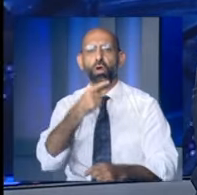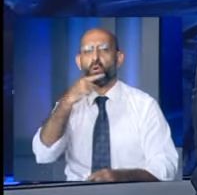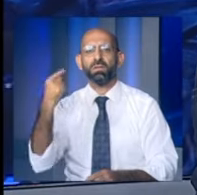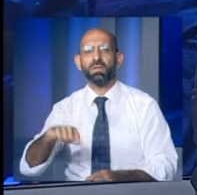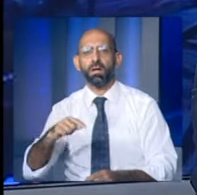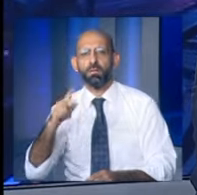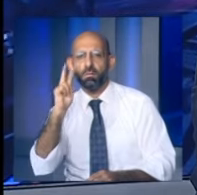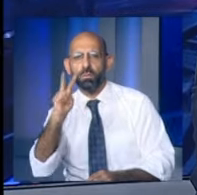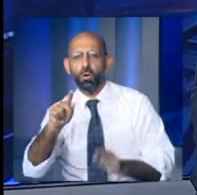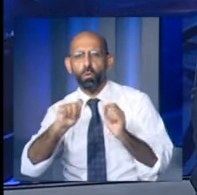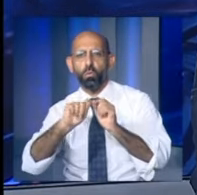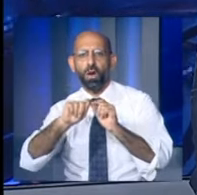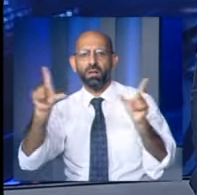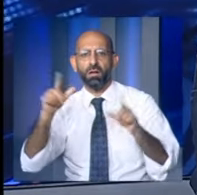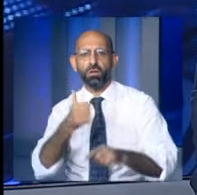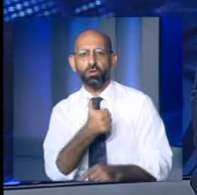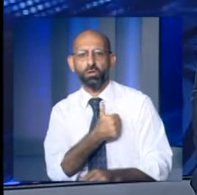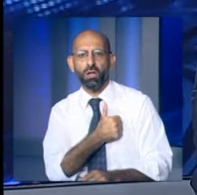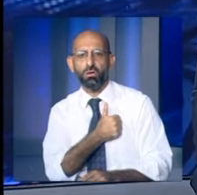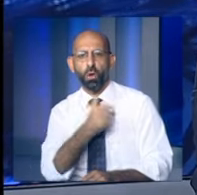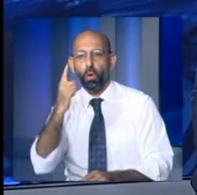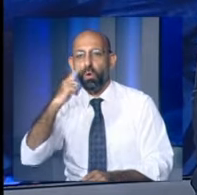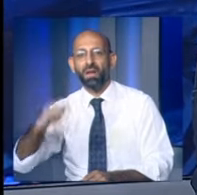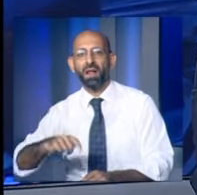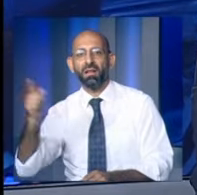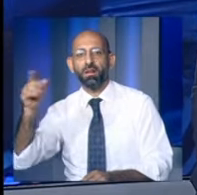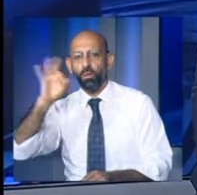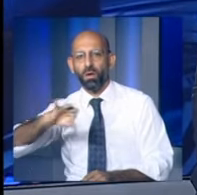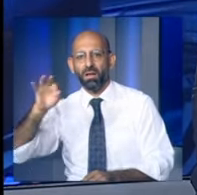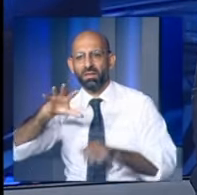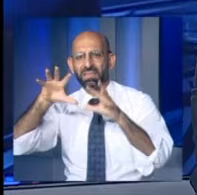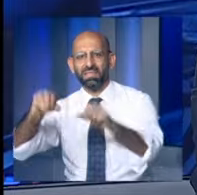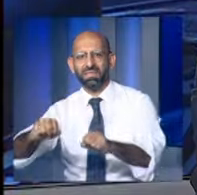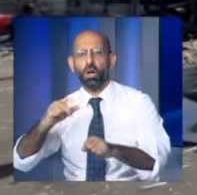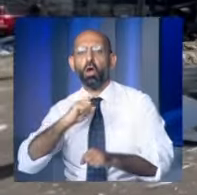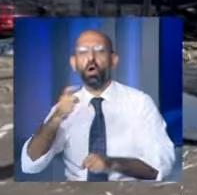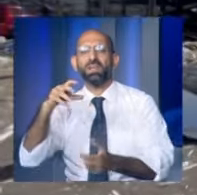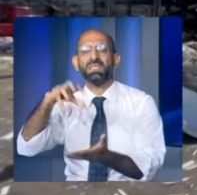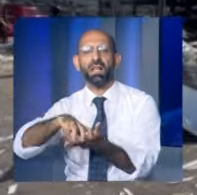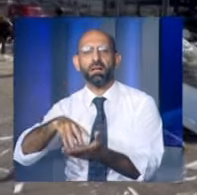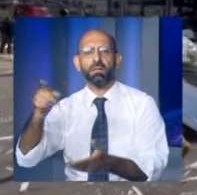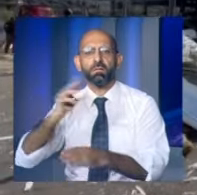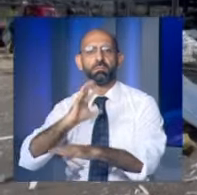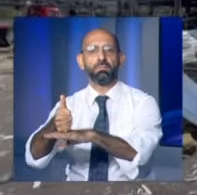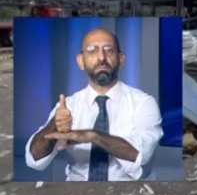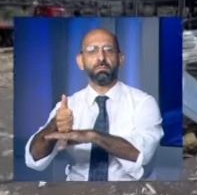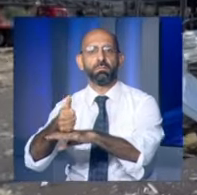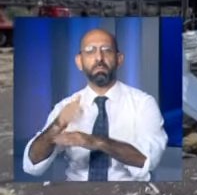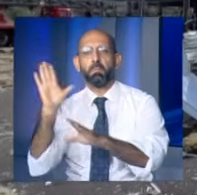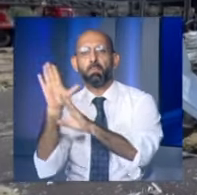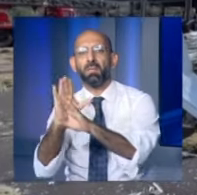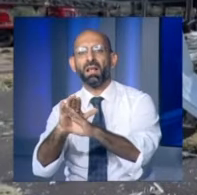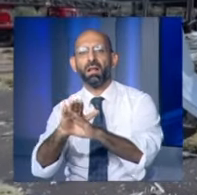العسكرية السياسية للقوات المسلحة الروسية أبتي علاء الدينوف أن عملية القوات المسلحة الأوكرانية في مقاطعة